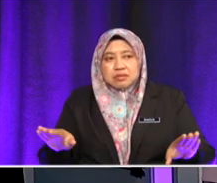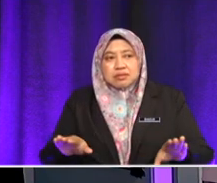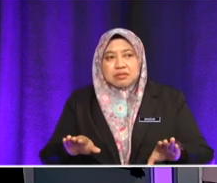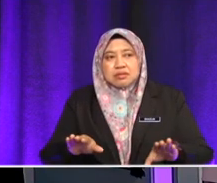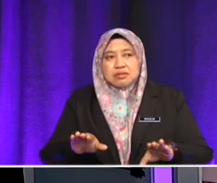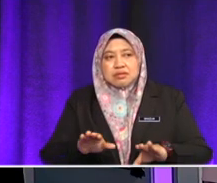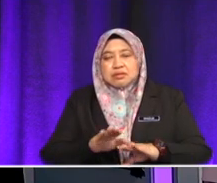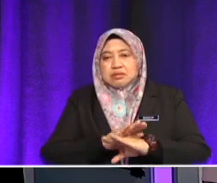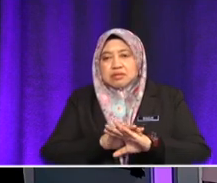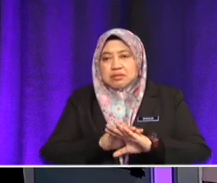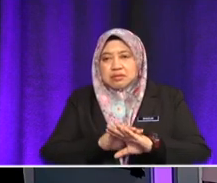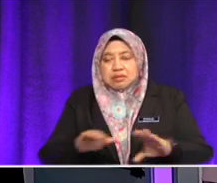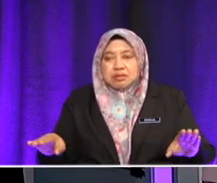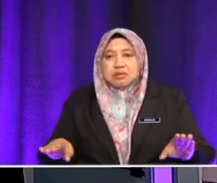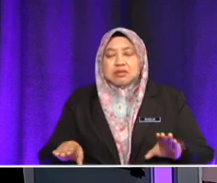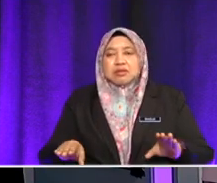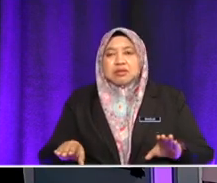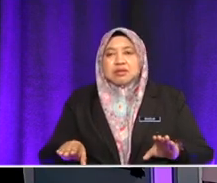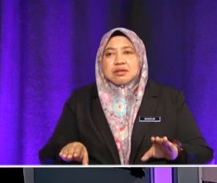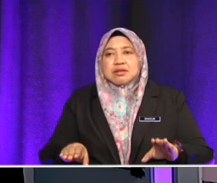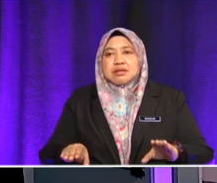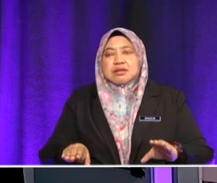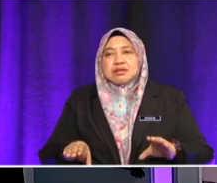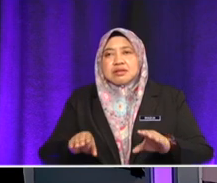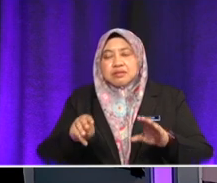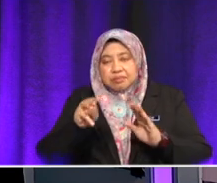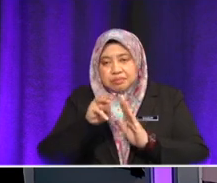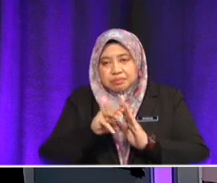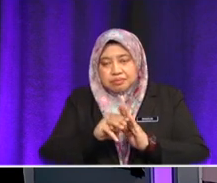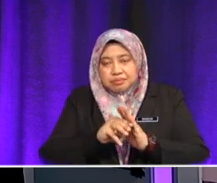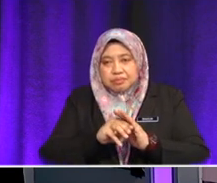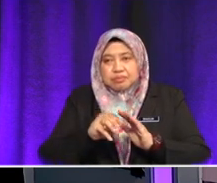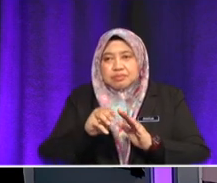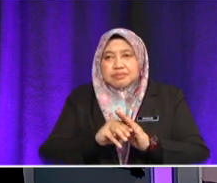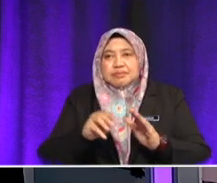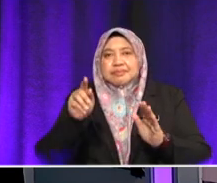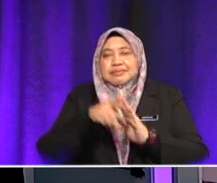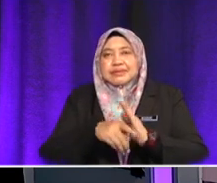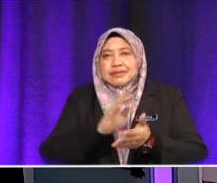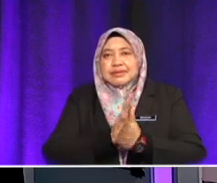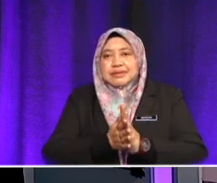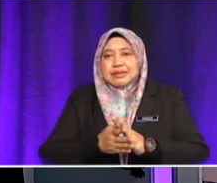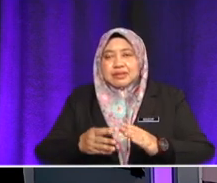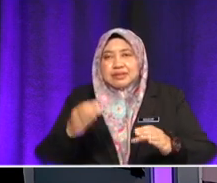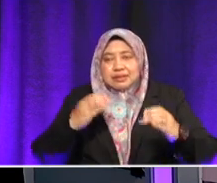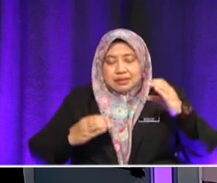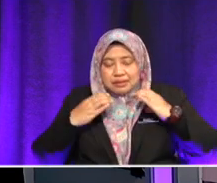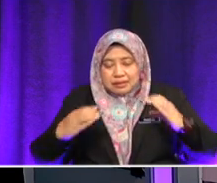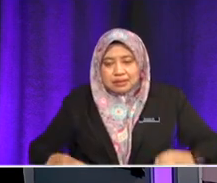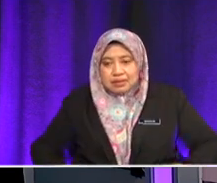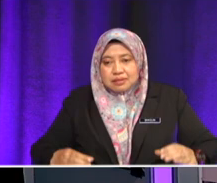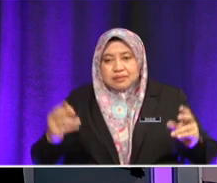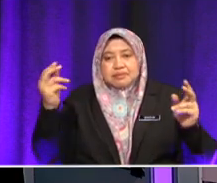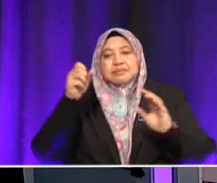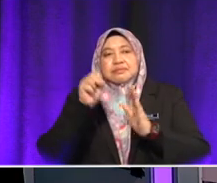tidak menjadikan kekurangan fisika sebagai halangan nampak Macam betul tapi jika Cikgu betul-betul teliti daripada bahan buku